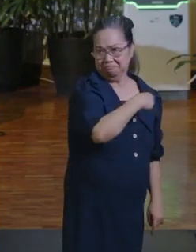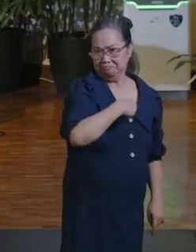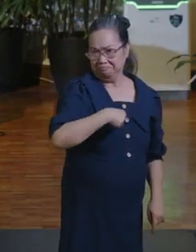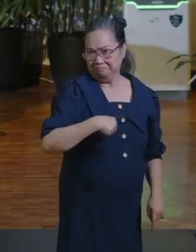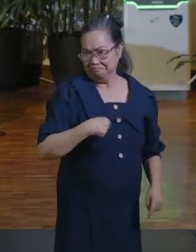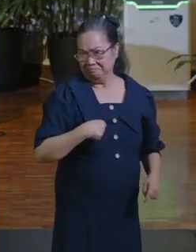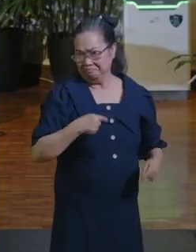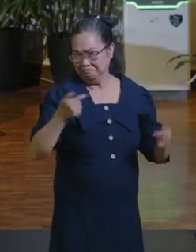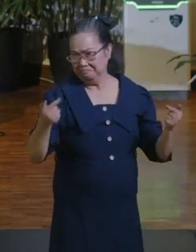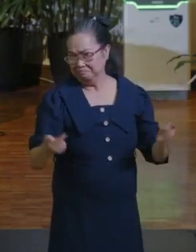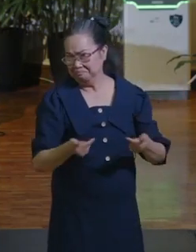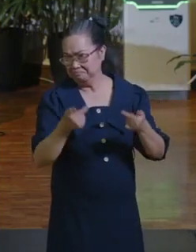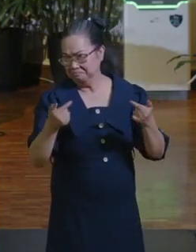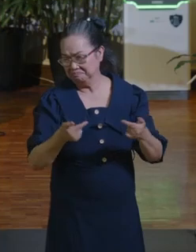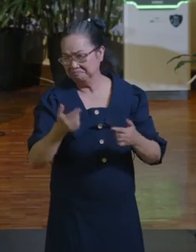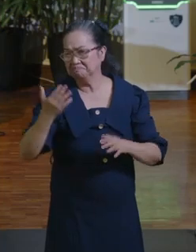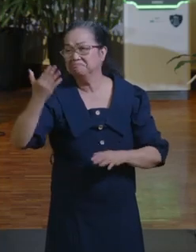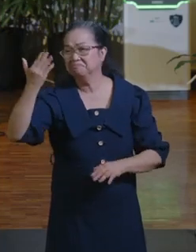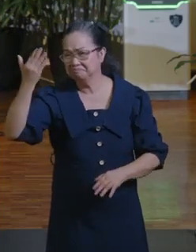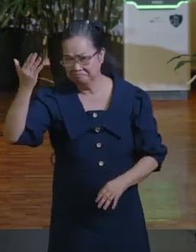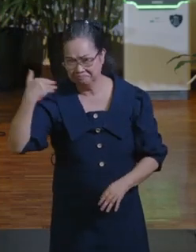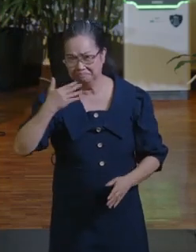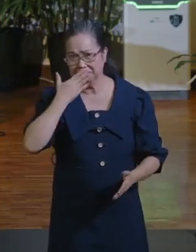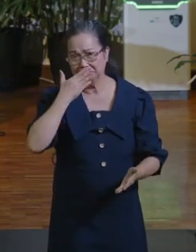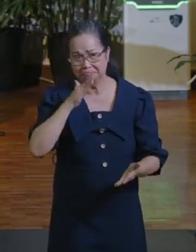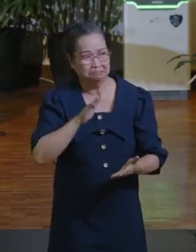whom we all once lived."